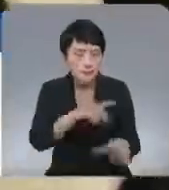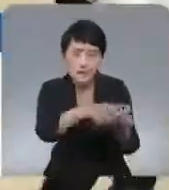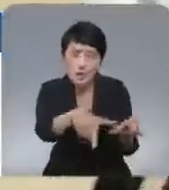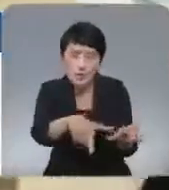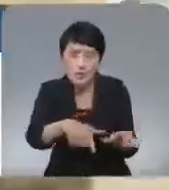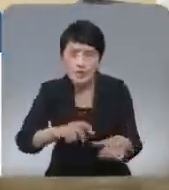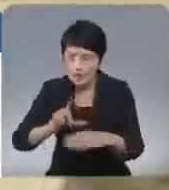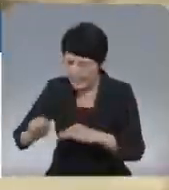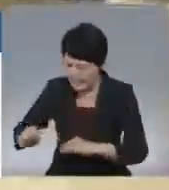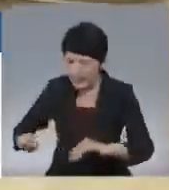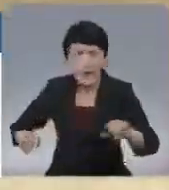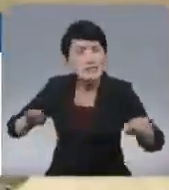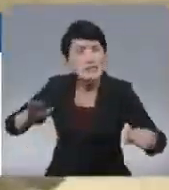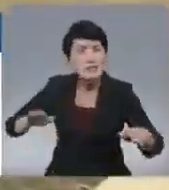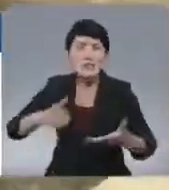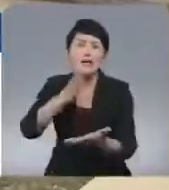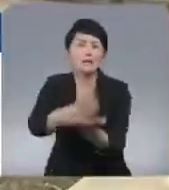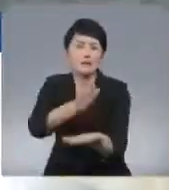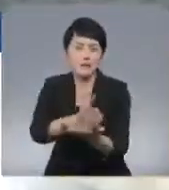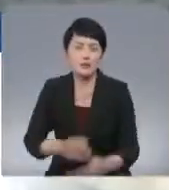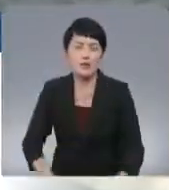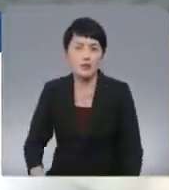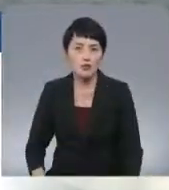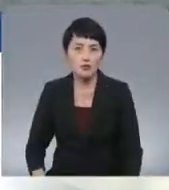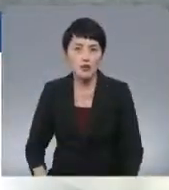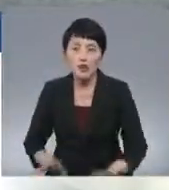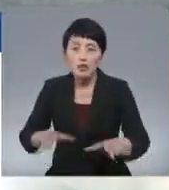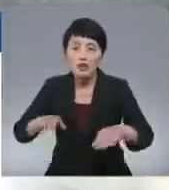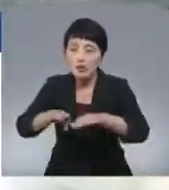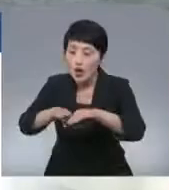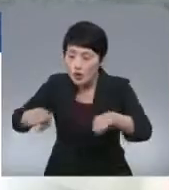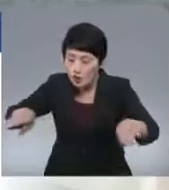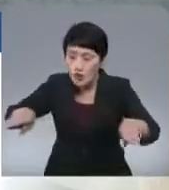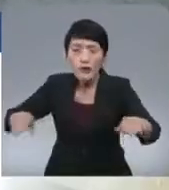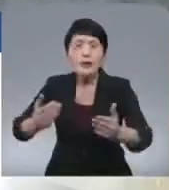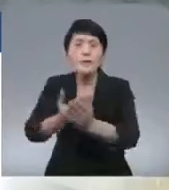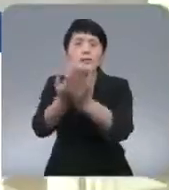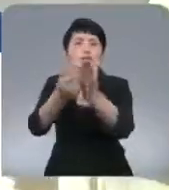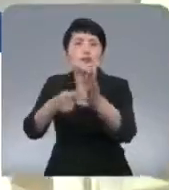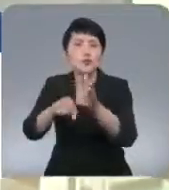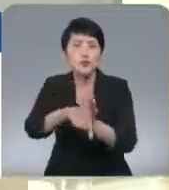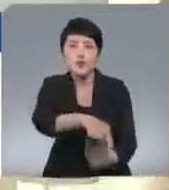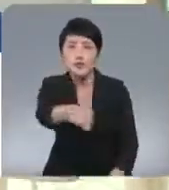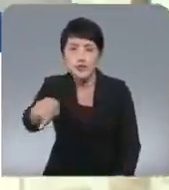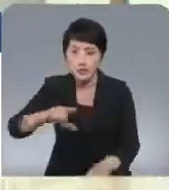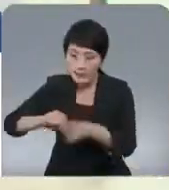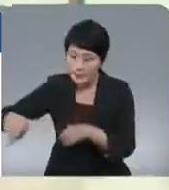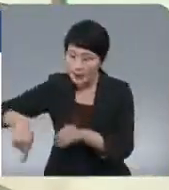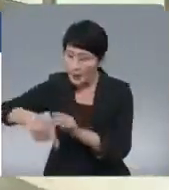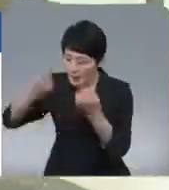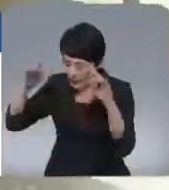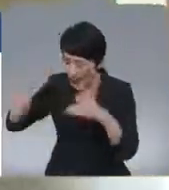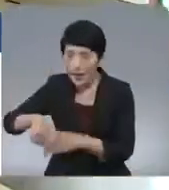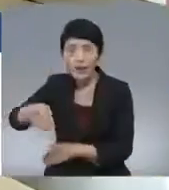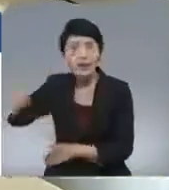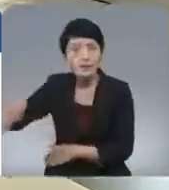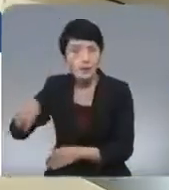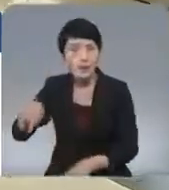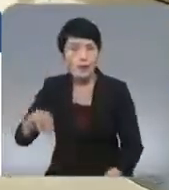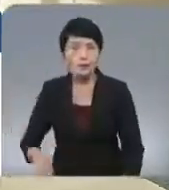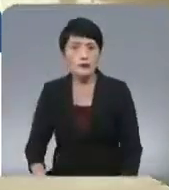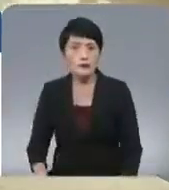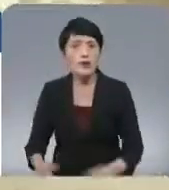de progresser ensemble cependant les universités en province sont contre ce dispositif d'après un responsable d'une d'entre elles un tel système